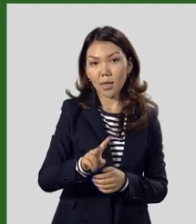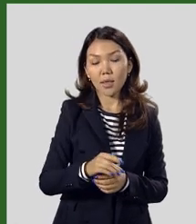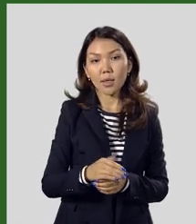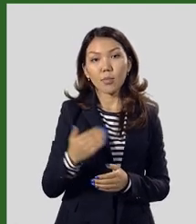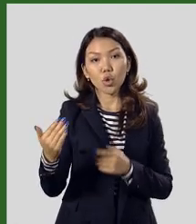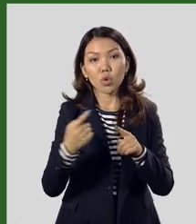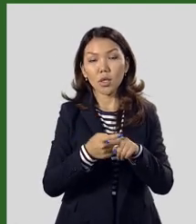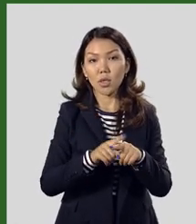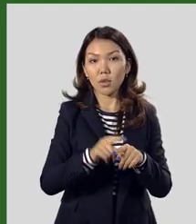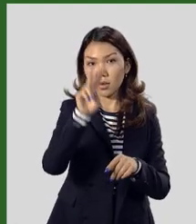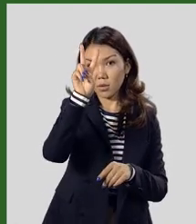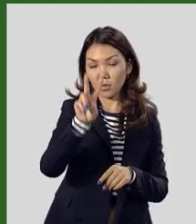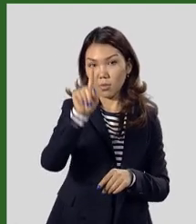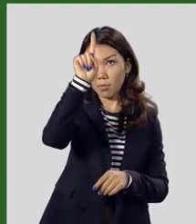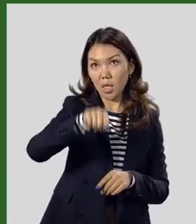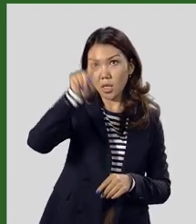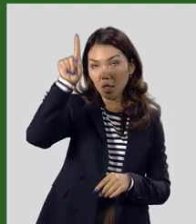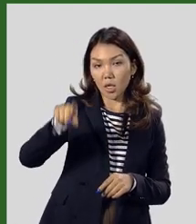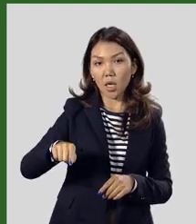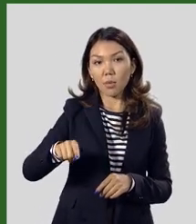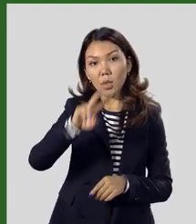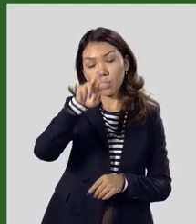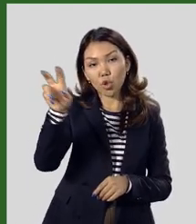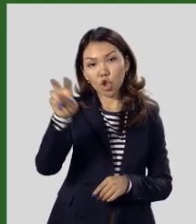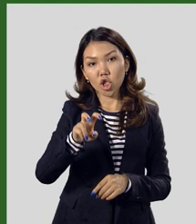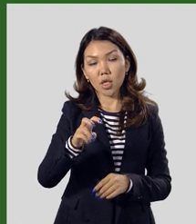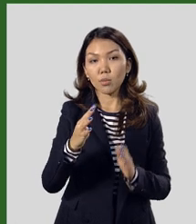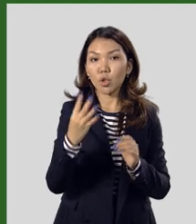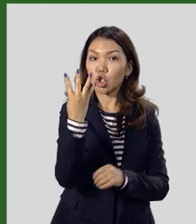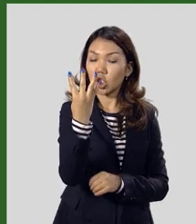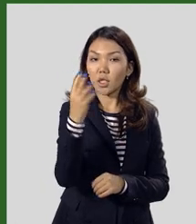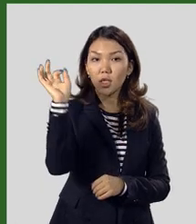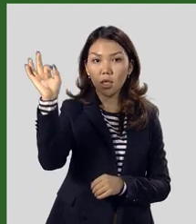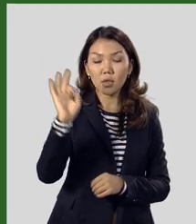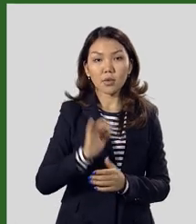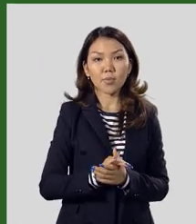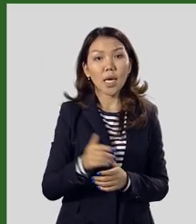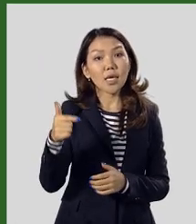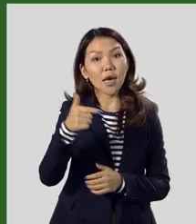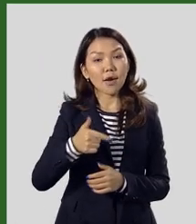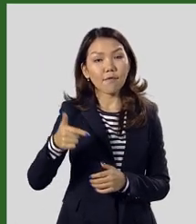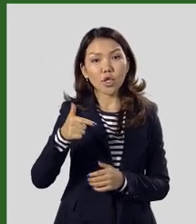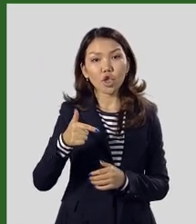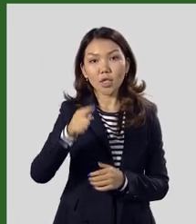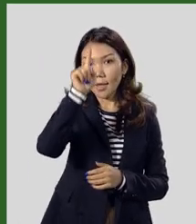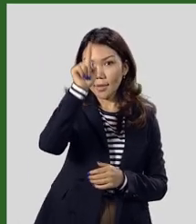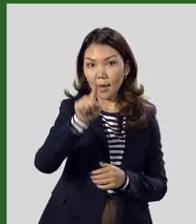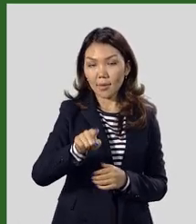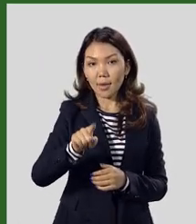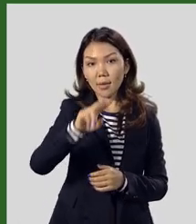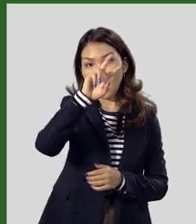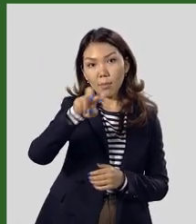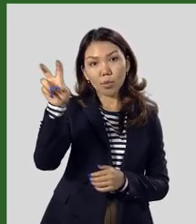Бишкек составляет 4 градуса. Это значит, что географическая долгота